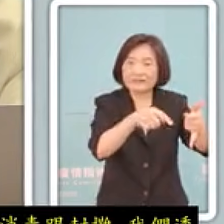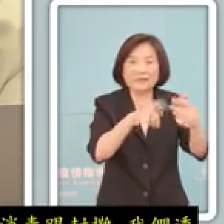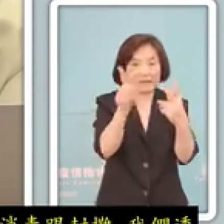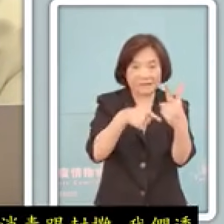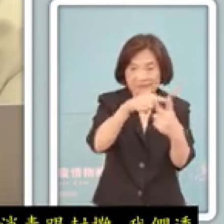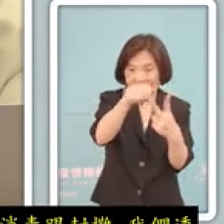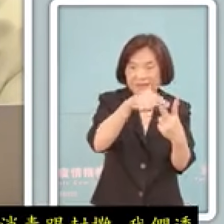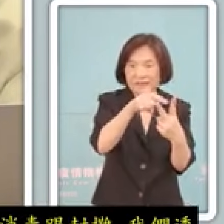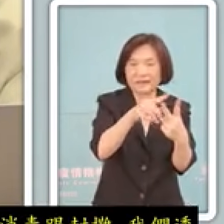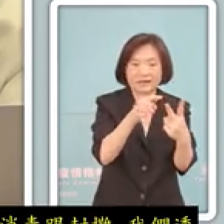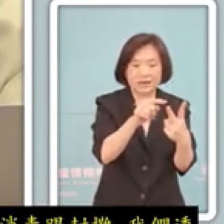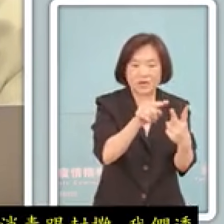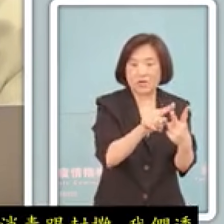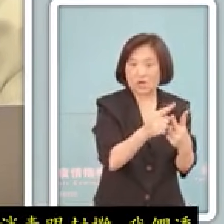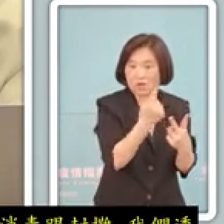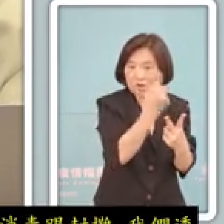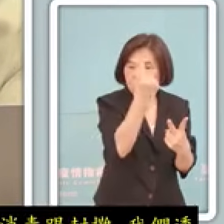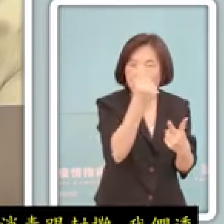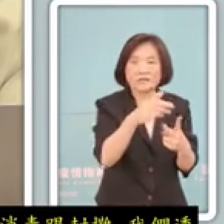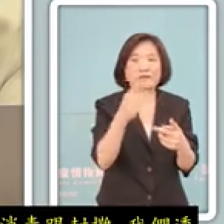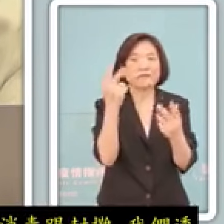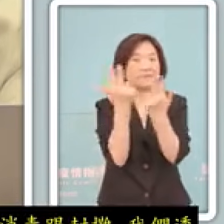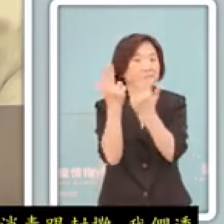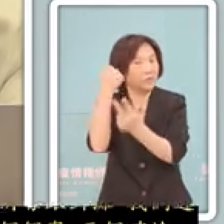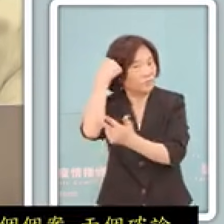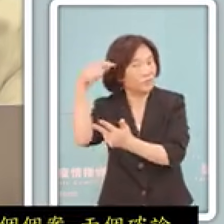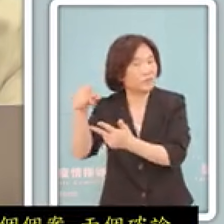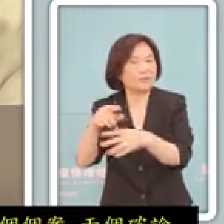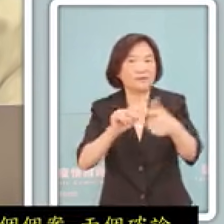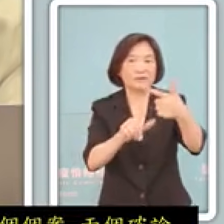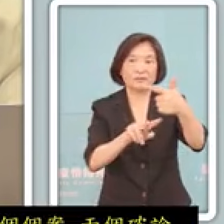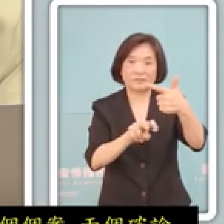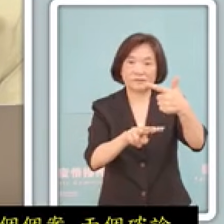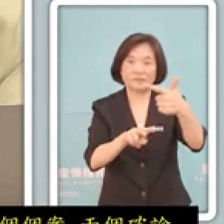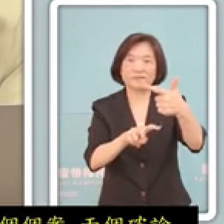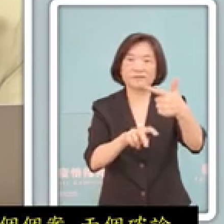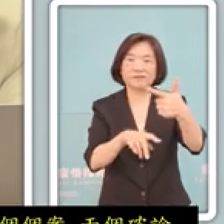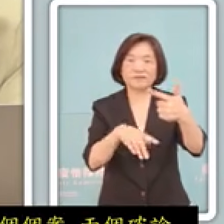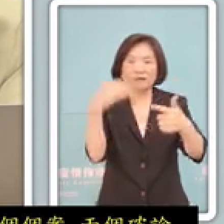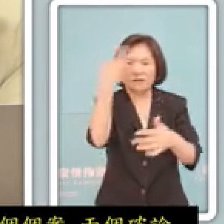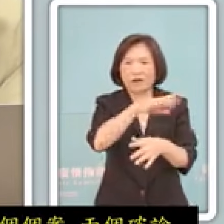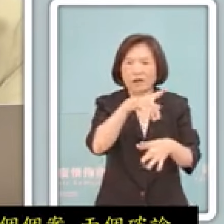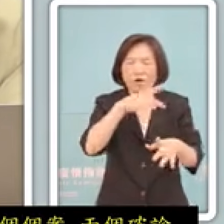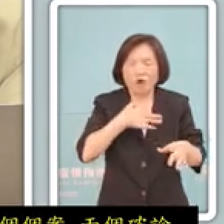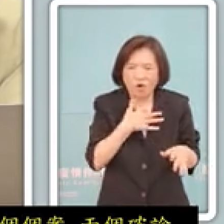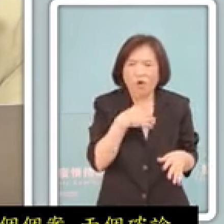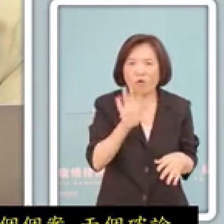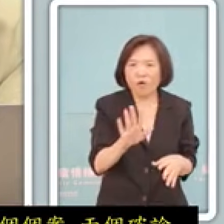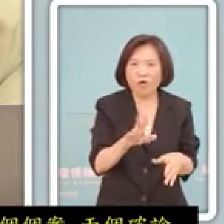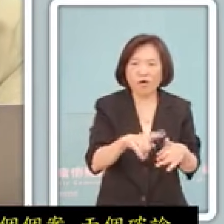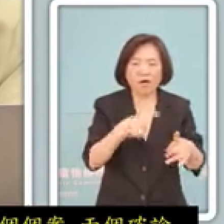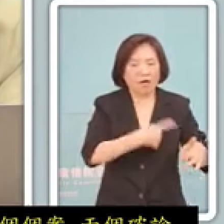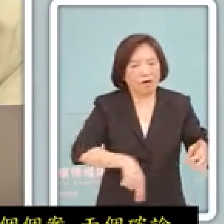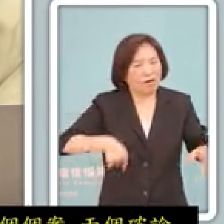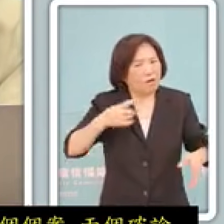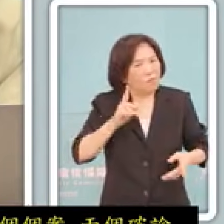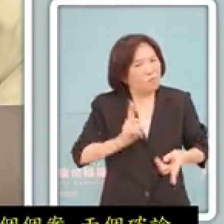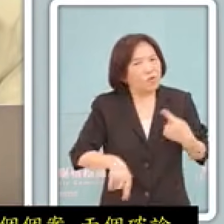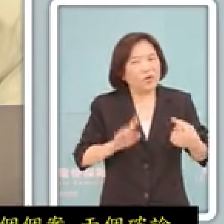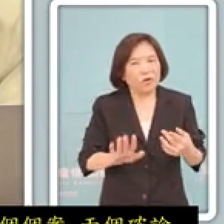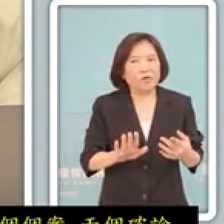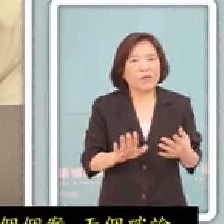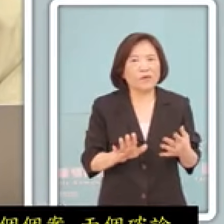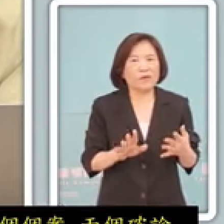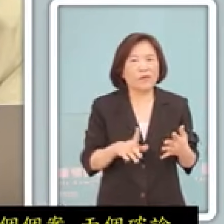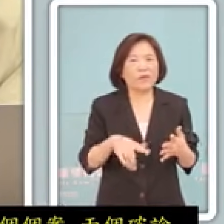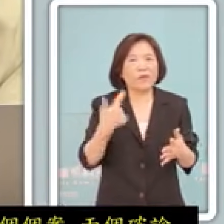两个确诊，其中一个个案住在新北市。他在6月22号的时候出现了一些咳嗽的症状，身体有一些些不舒服，